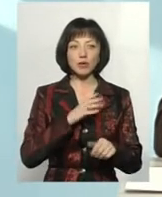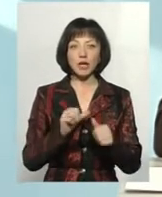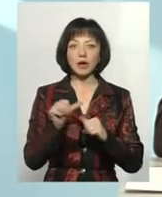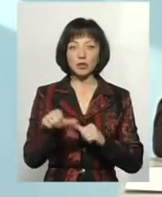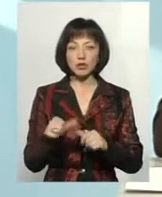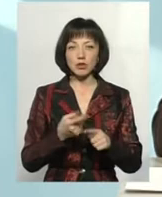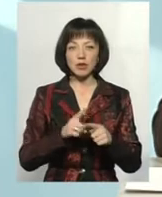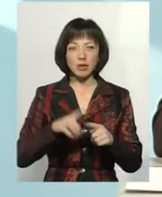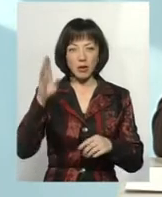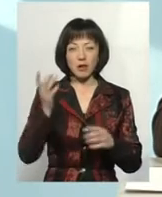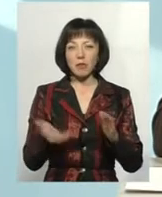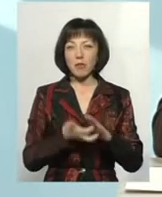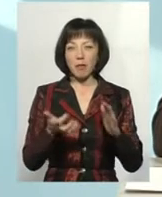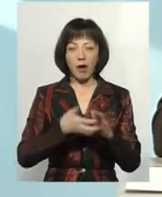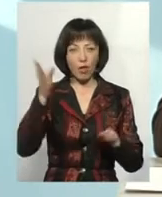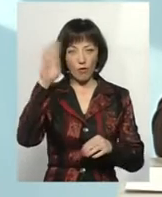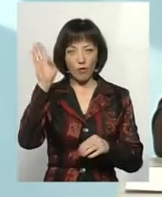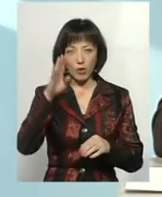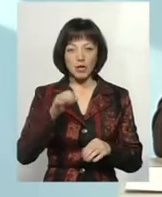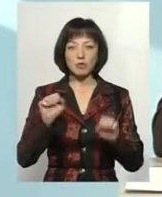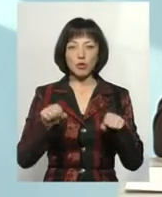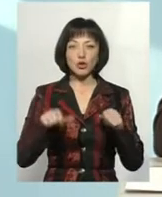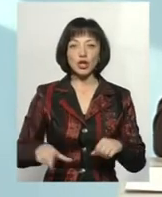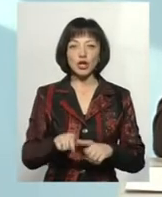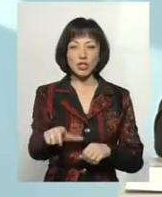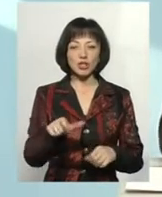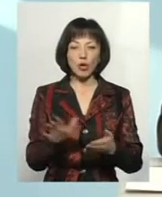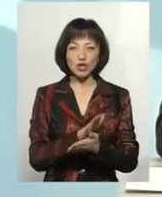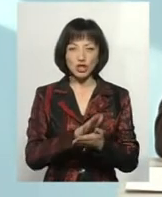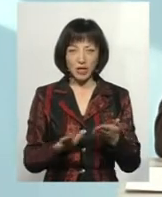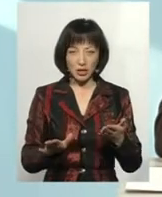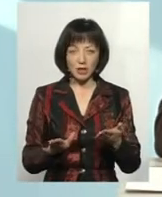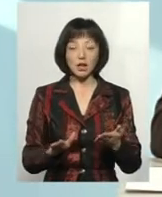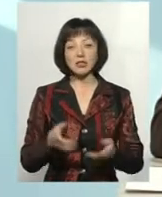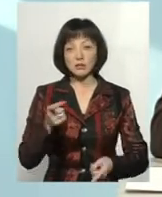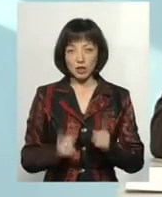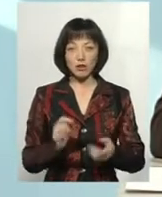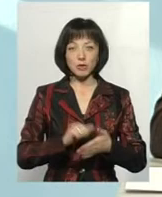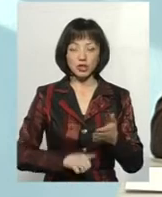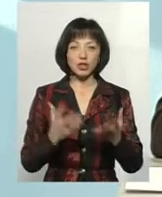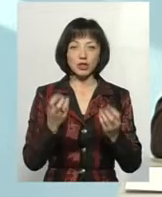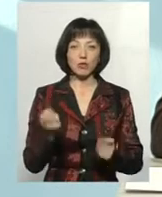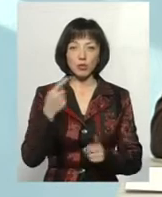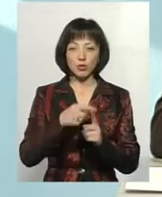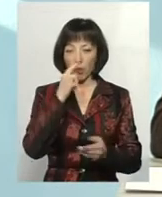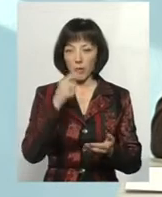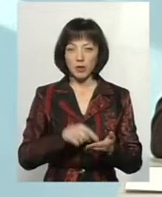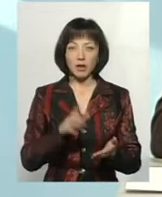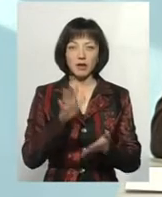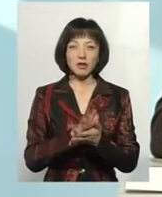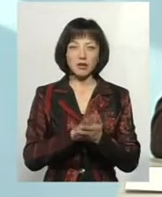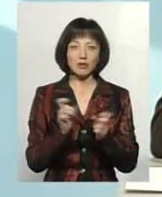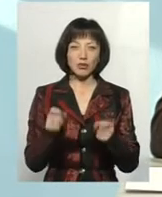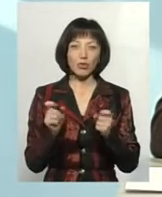що ці маловодні і мала як спроможність річки до самоочищення, звичайно, причина ще є те, що попадають неочищені